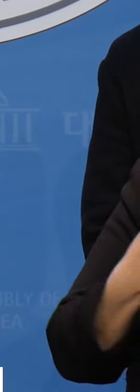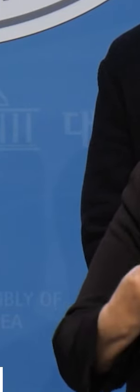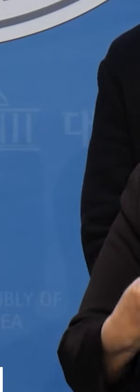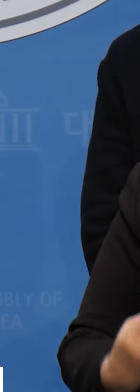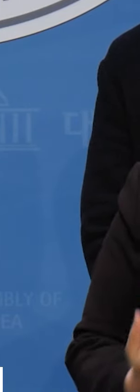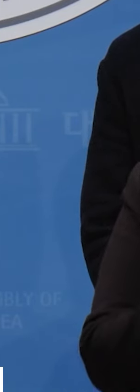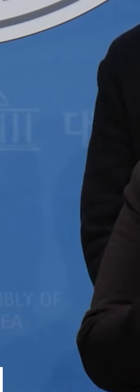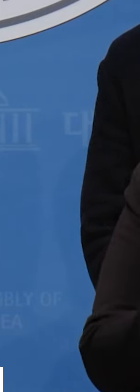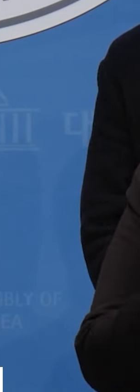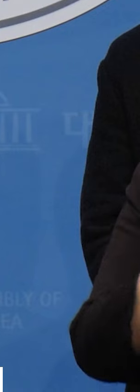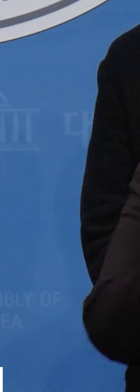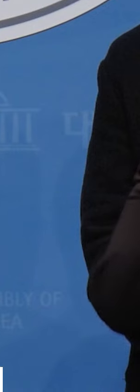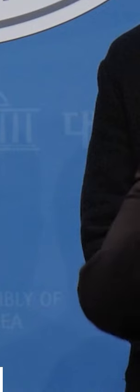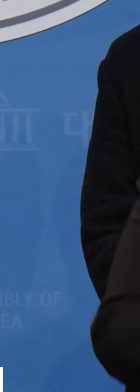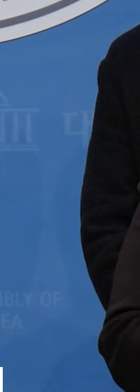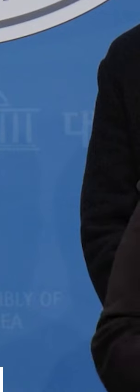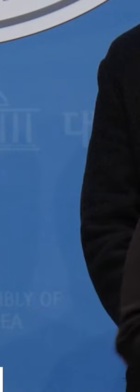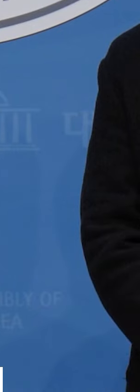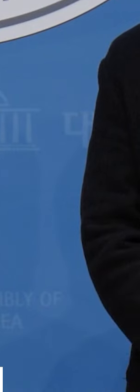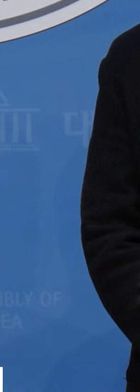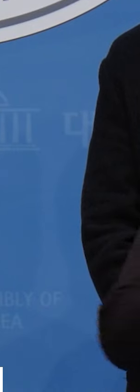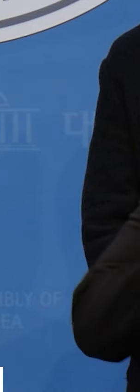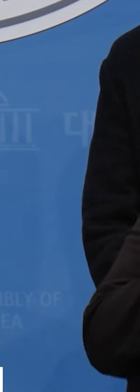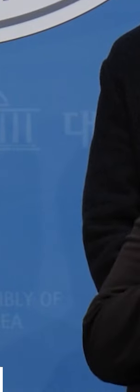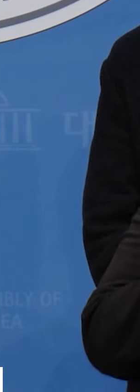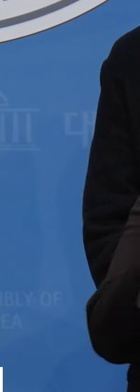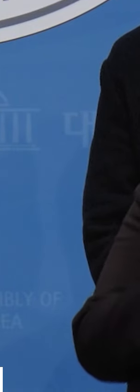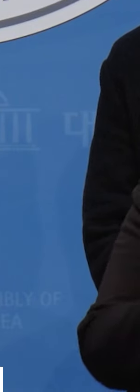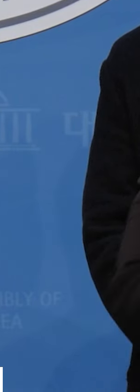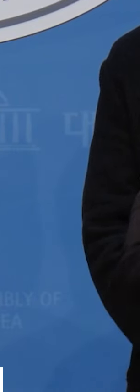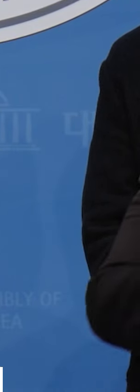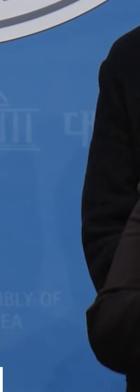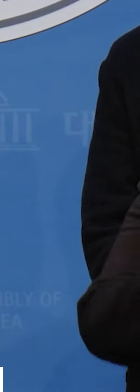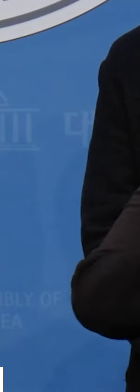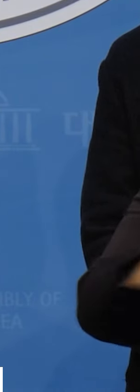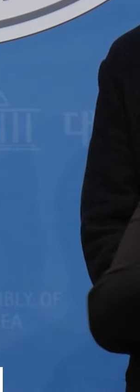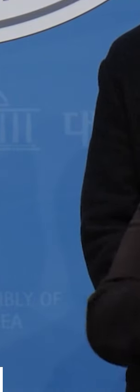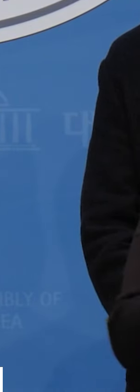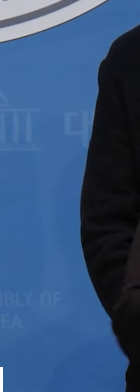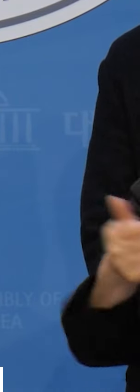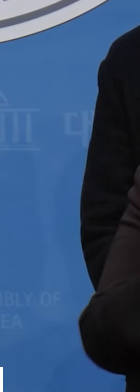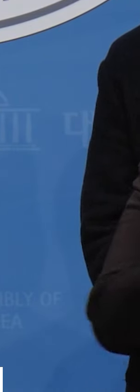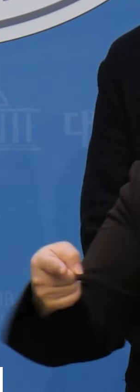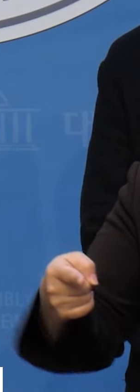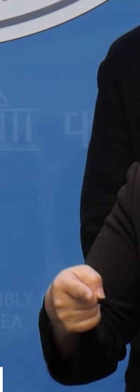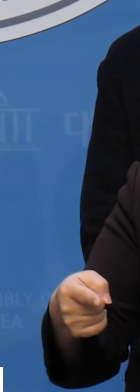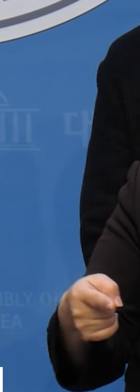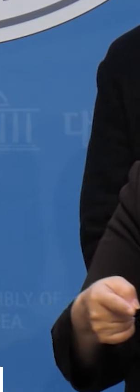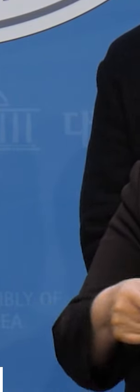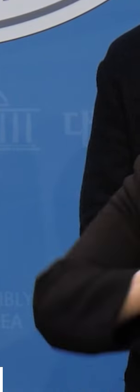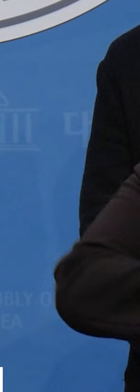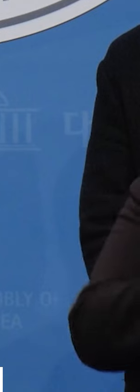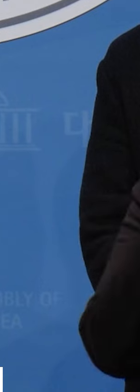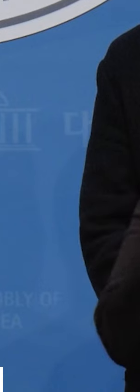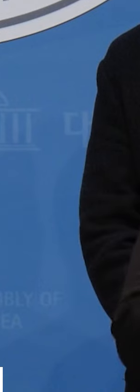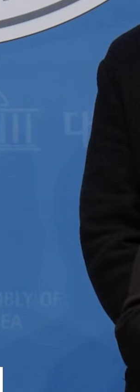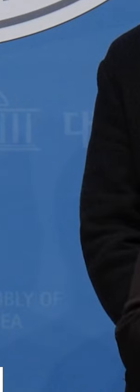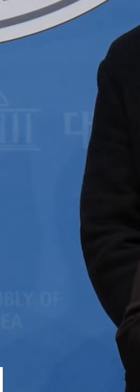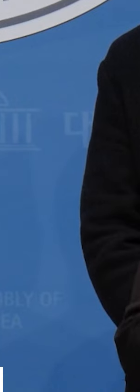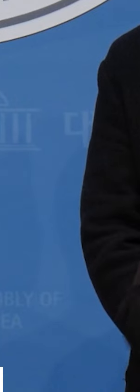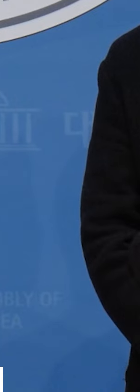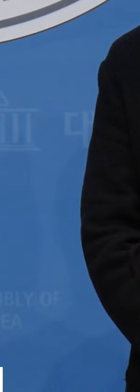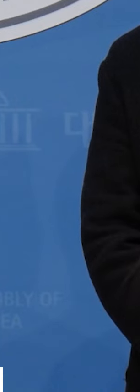등에서 과도한 군사력을 동원하고 무리한 징계 및 학살을 승인 혹은 묵인한 책임이 있는 이승만